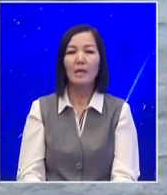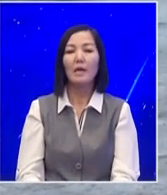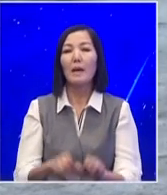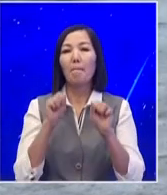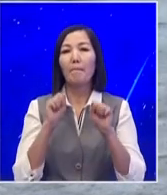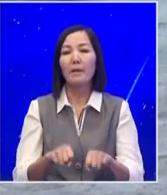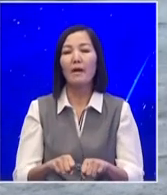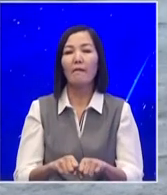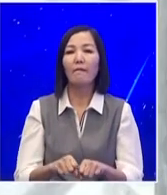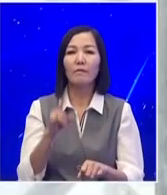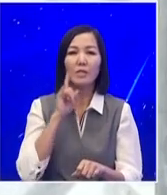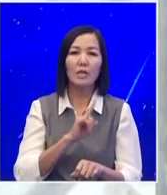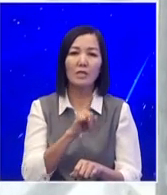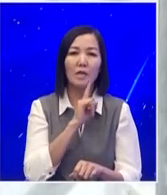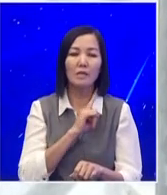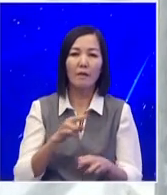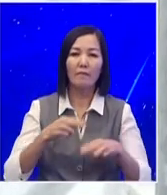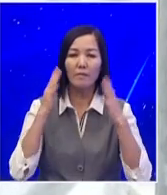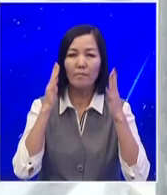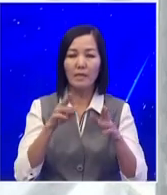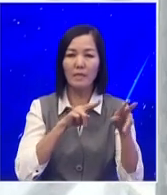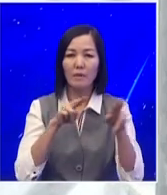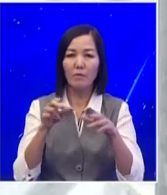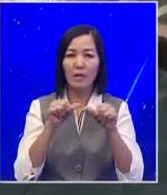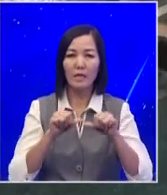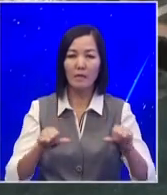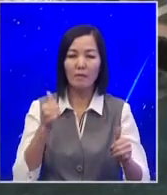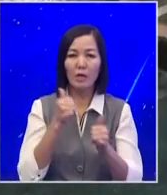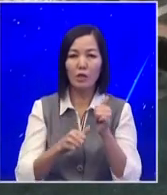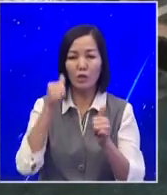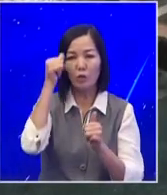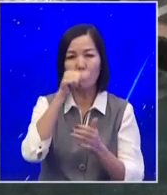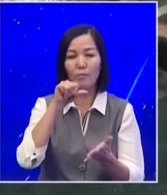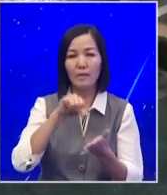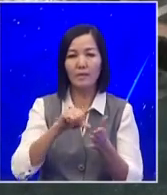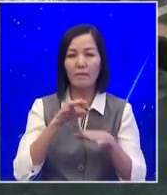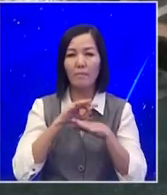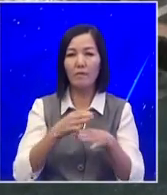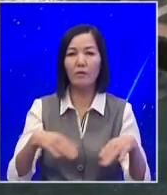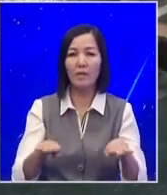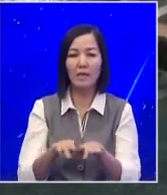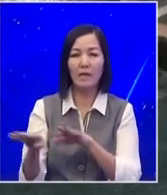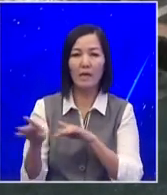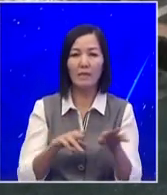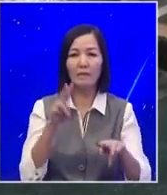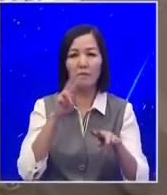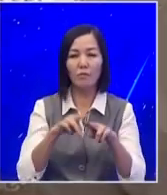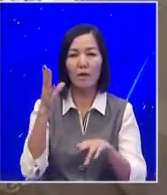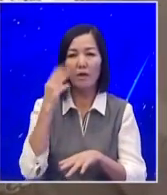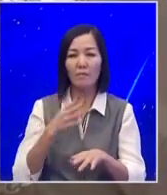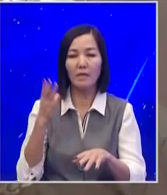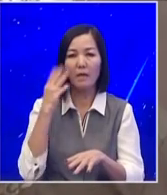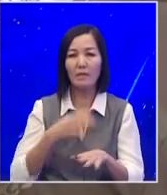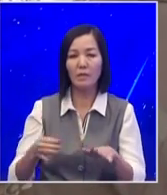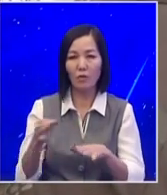заключенных особое внимание уделяет общественная наблюдательная комиссия. Ежегодно ее представители проводят подобные акции в тюрьмах Алматы и